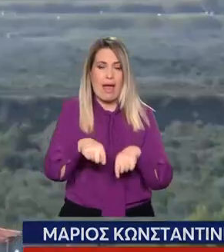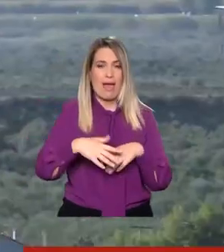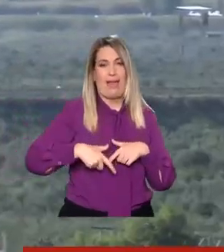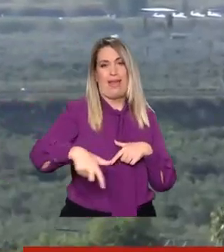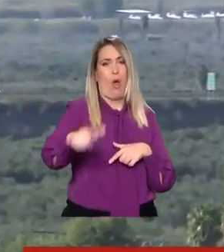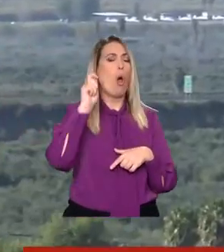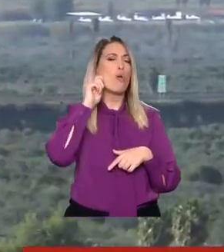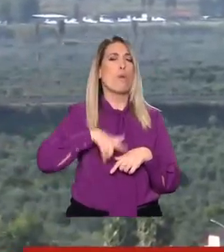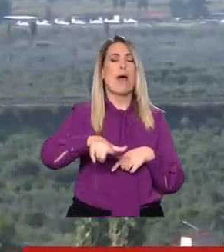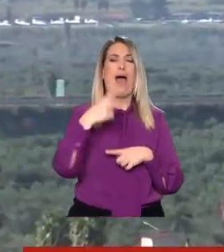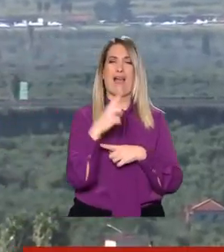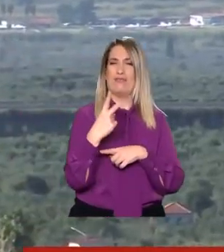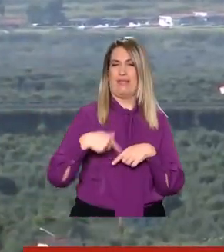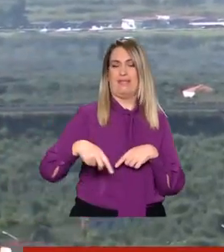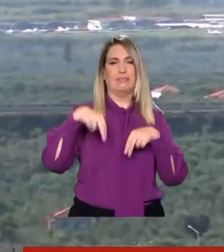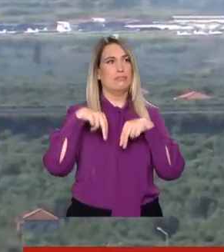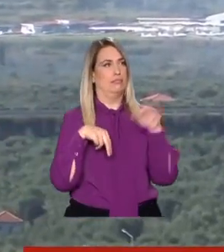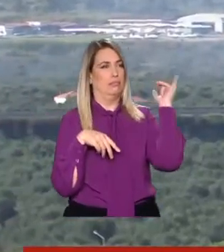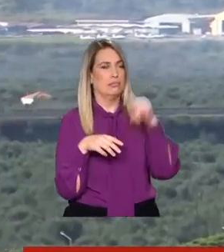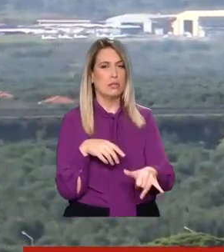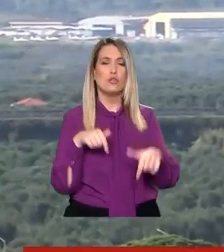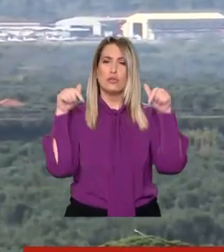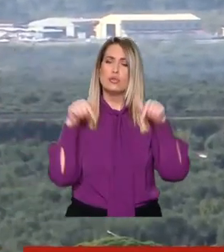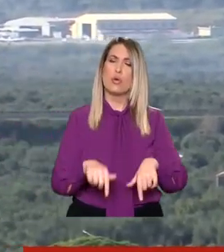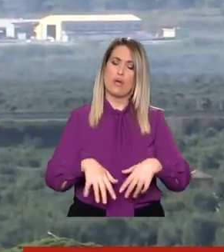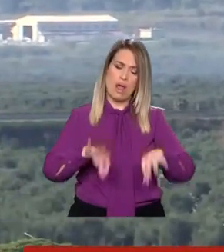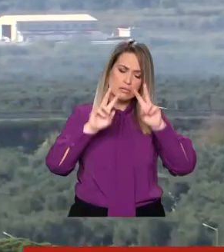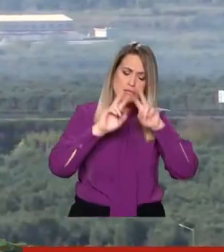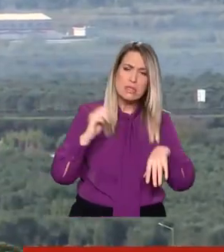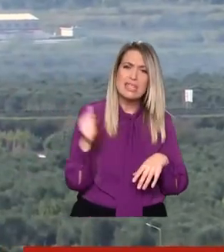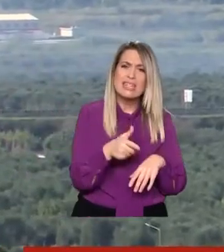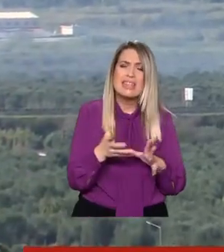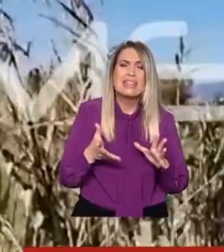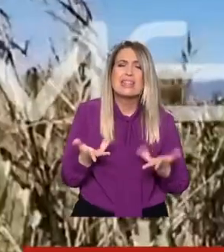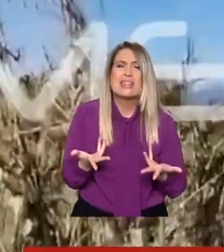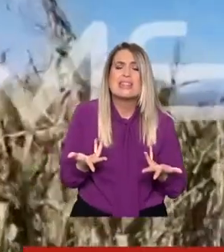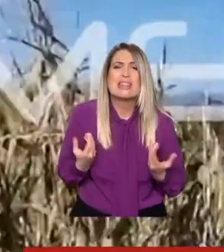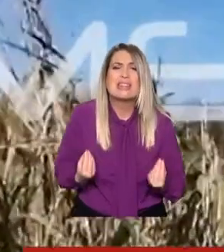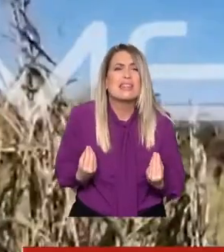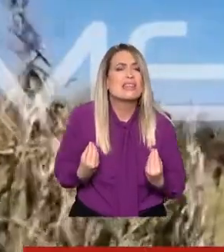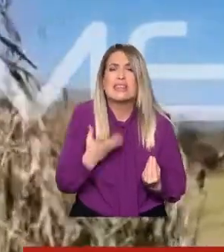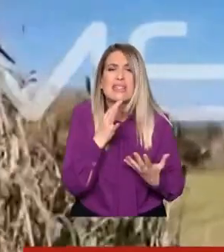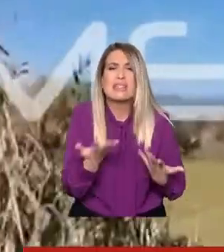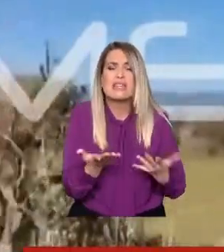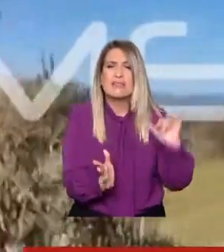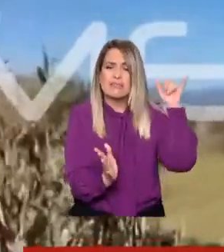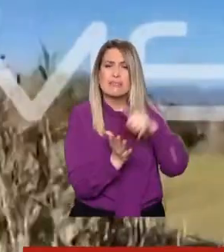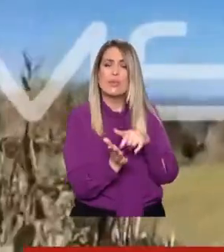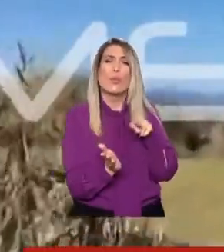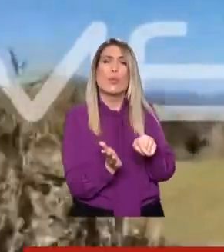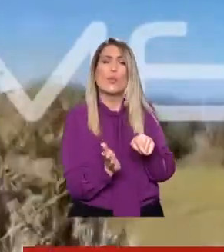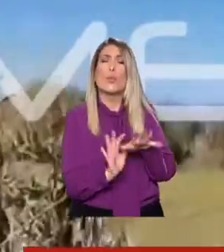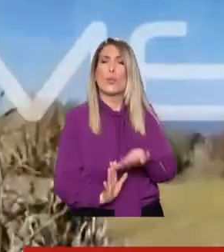120ΠΑ. Κάτω από συνθήκες που μένει να αποσαφινιστούν, το αεροσκάφος είναι τρίβει λίγο μετά τις 11 το πρωί, μισό μίλι βορειοδυτικά της